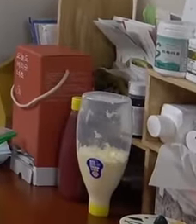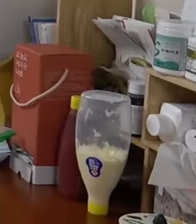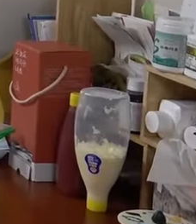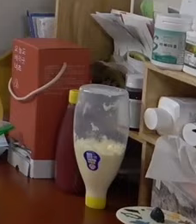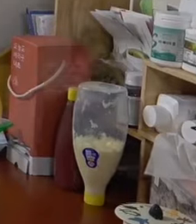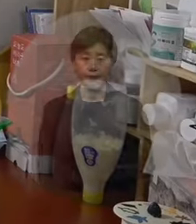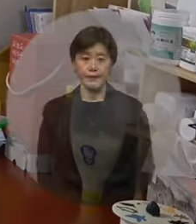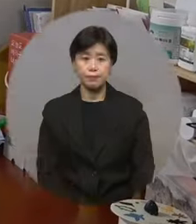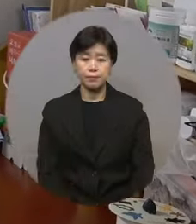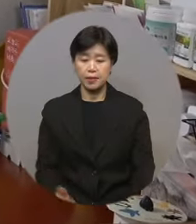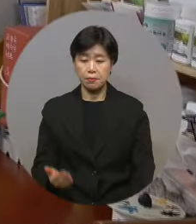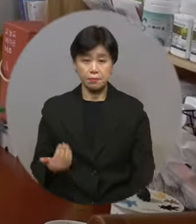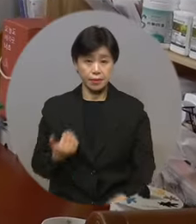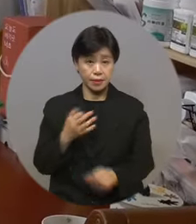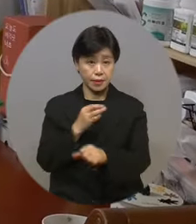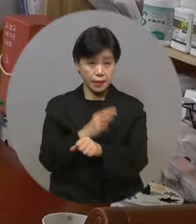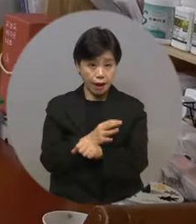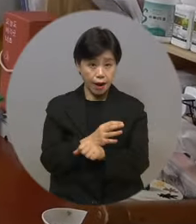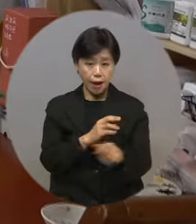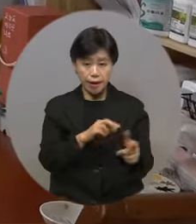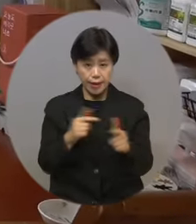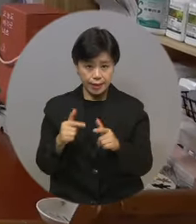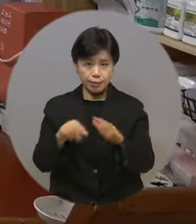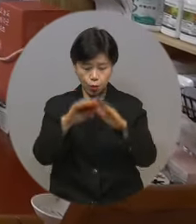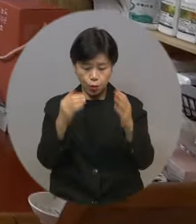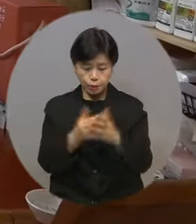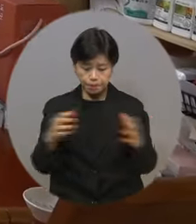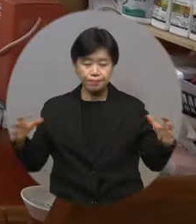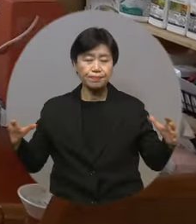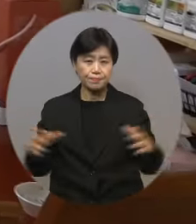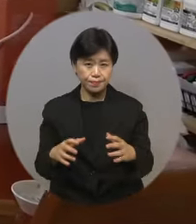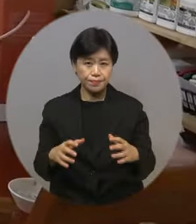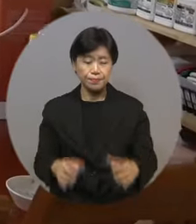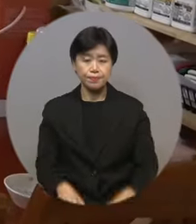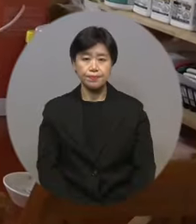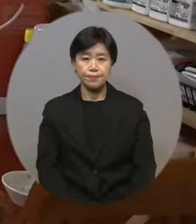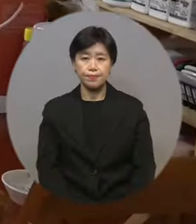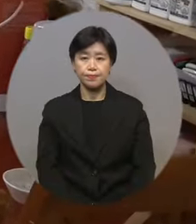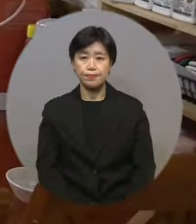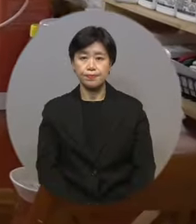전날 미리 사놓은 재료도 하나씩 꺼내 놓습니다.